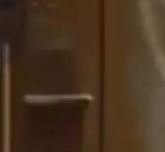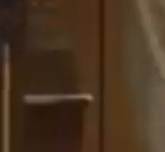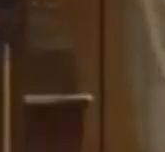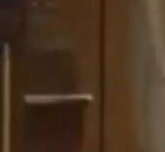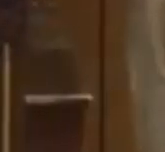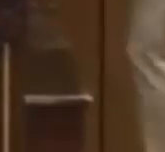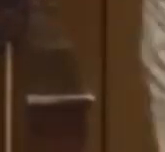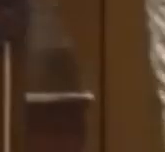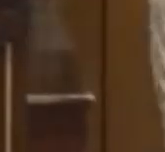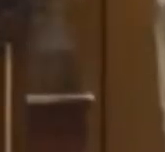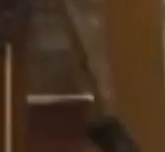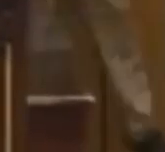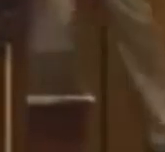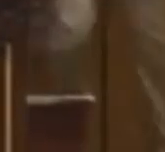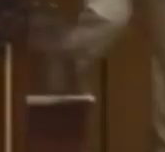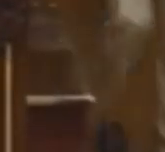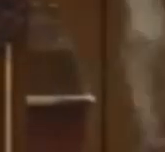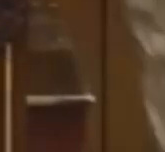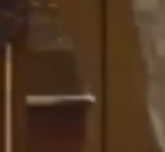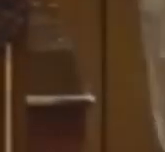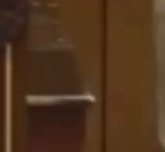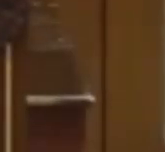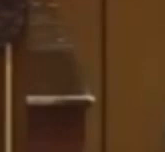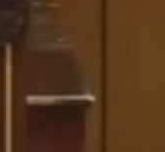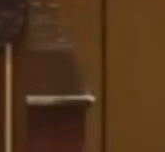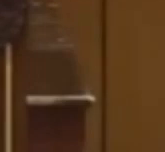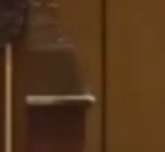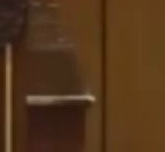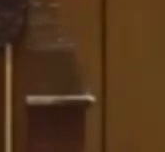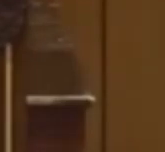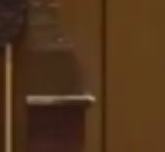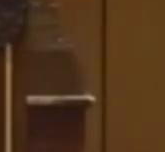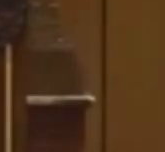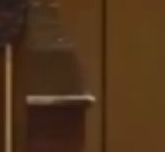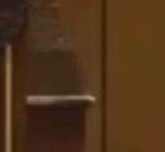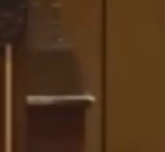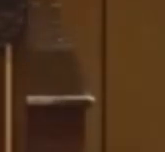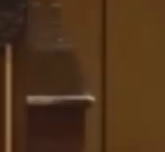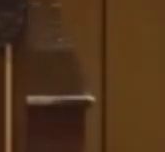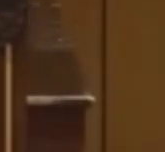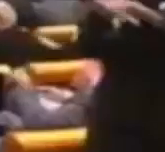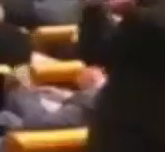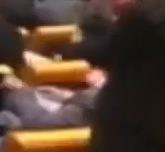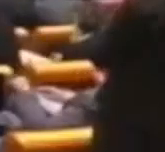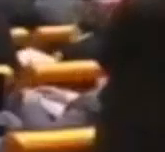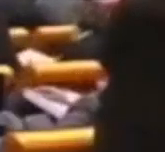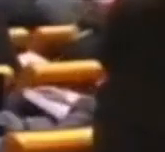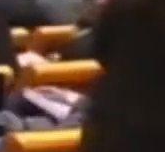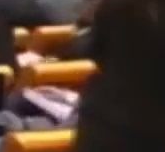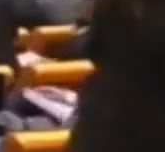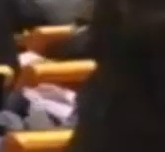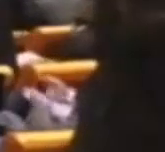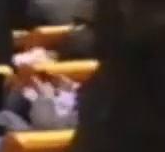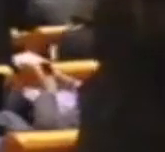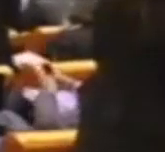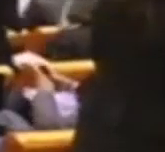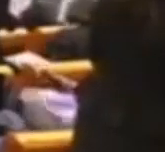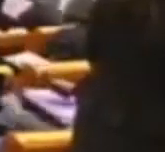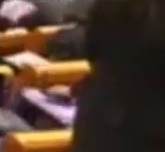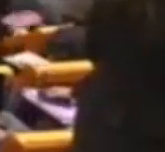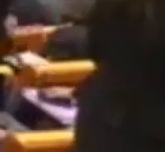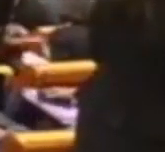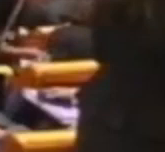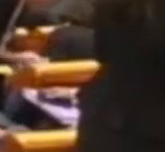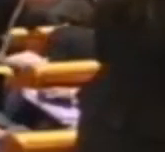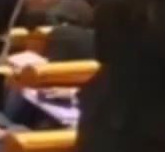เลือกบุคคลมาดำรงตำแหน่งให้เป็นประธานสภาผู้แทนราษฎรเพียงแต่รับทราบพระบรมราชโองการโปรดเกล้าโปรดกระหม่อมแต่งตั้งสมาชิก